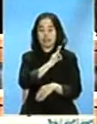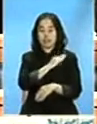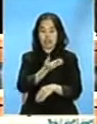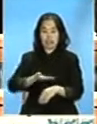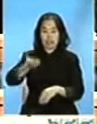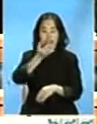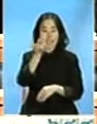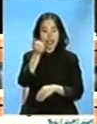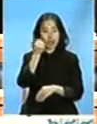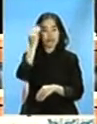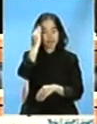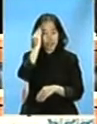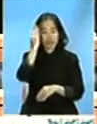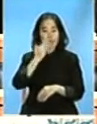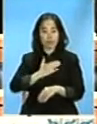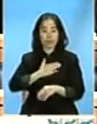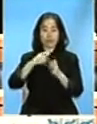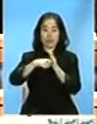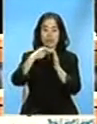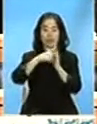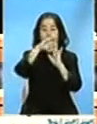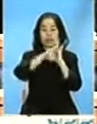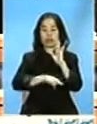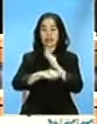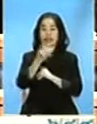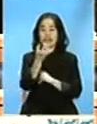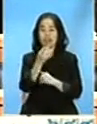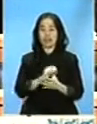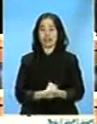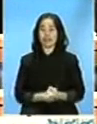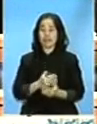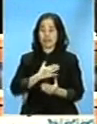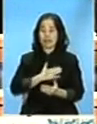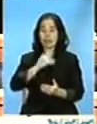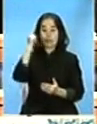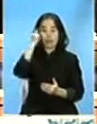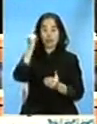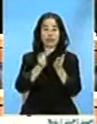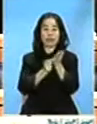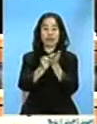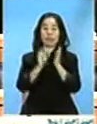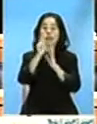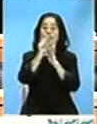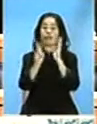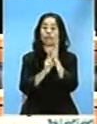ผลของผมมีประการใดบ้างนะครับกับผมคิดว่าการแก้ไขรัฐธรรมนูญ